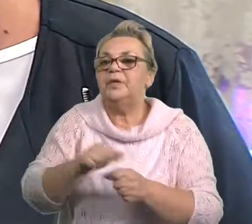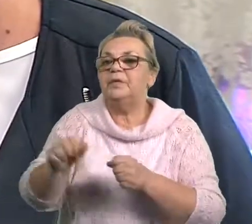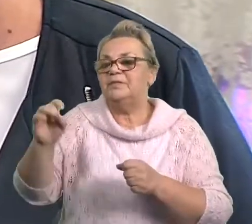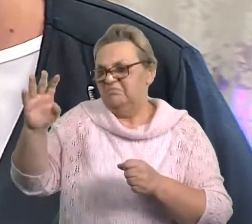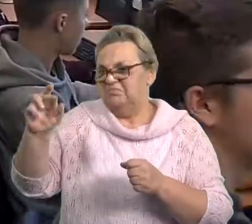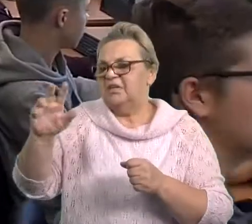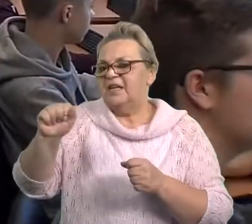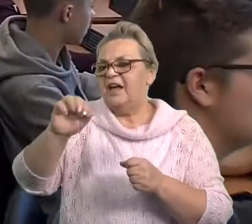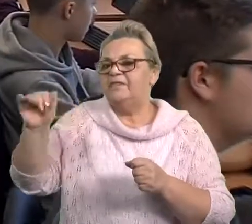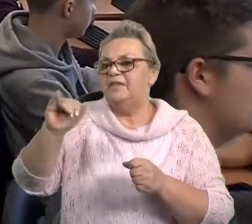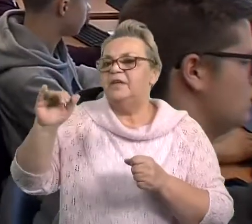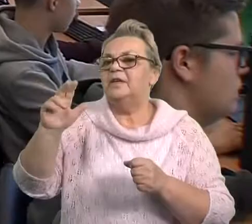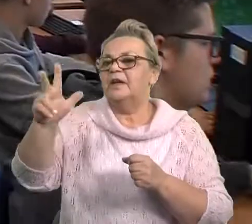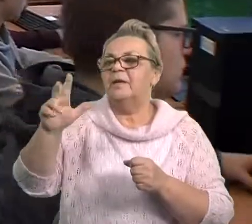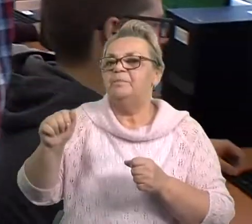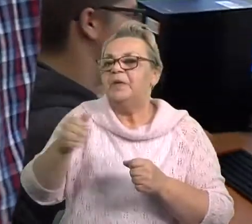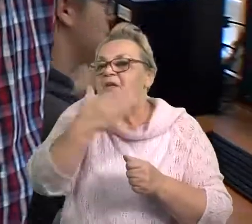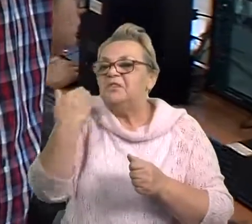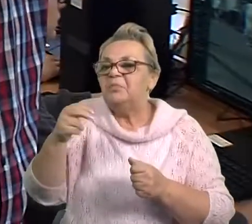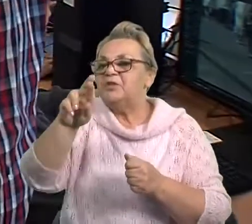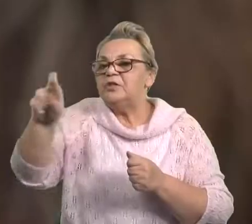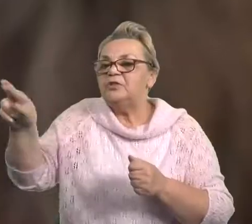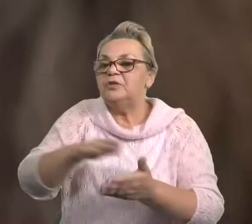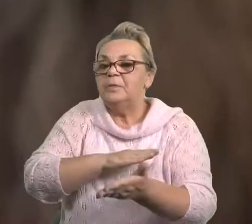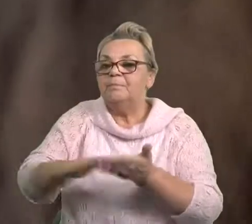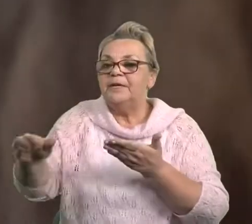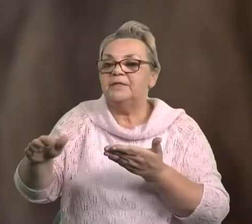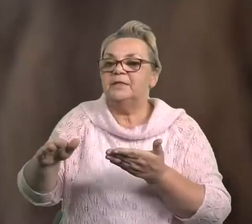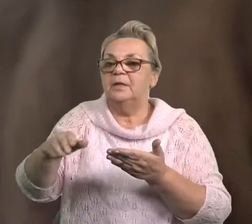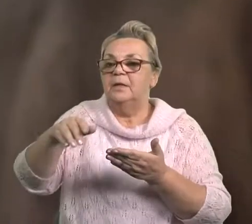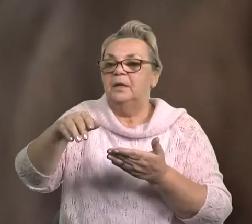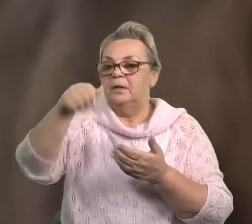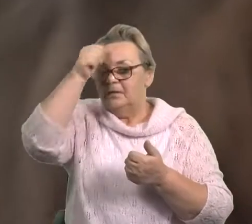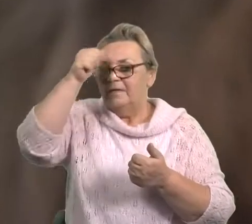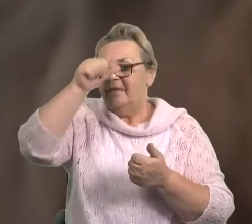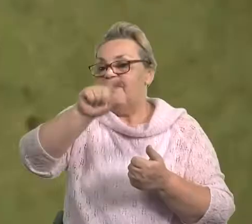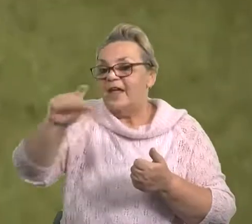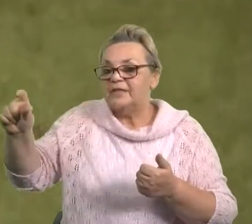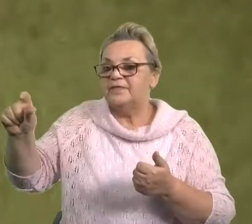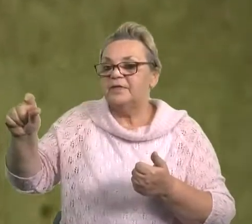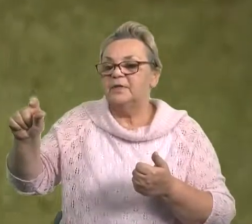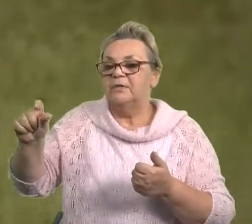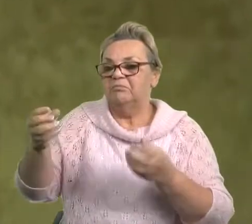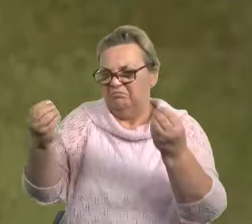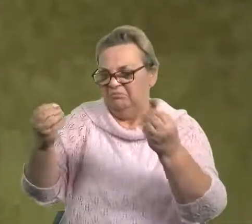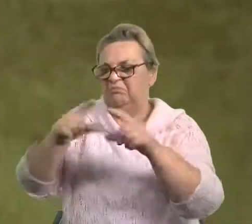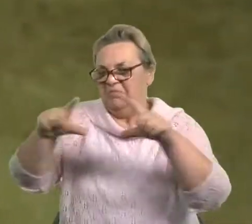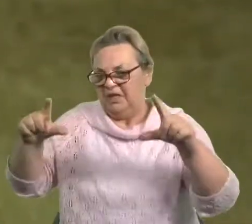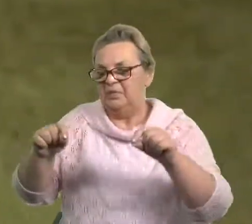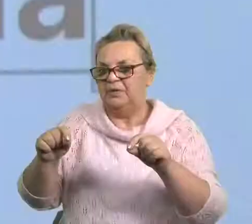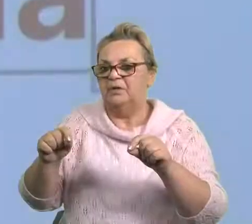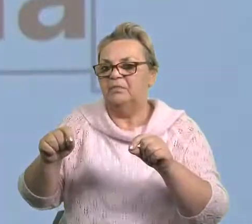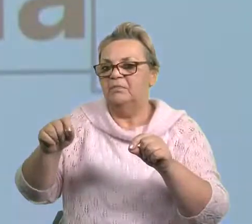żadnego produktu bez etykiety, nie ma żadnego produktu bez nalepki jakiejkolwiek, bądź opakowania